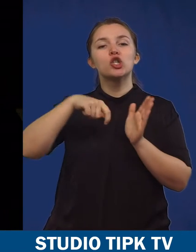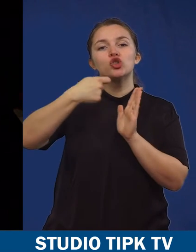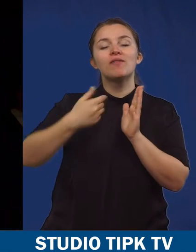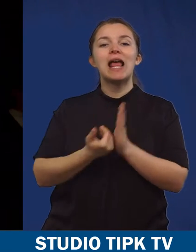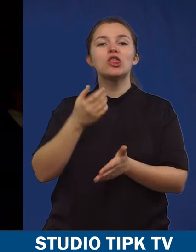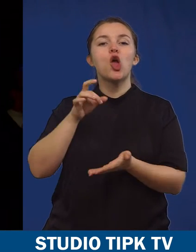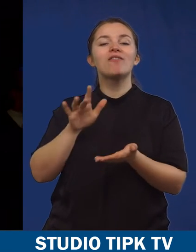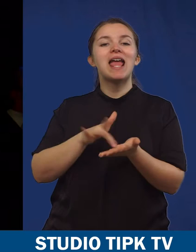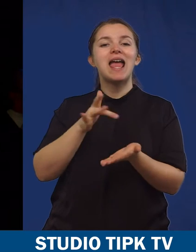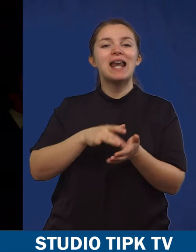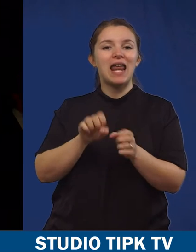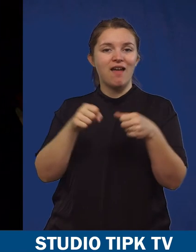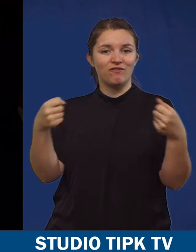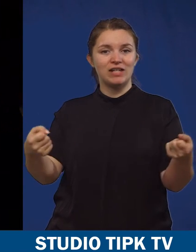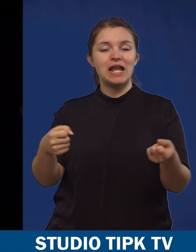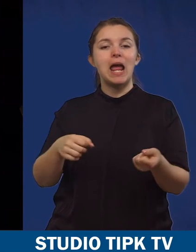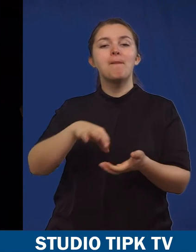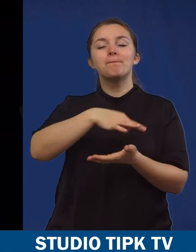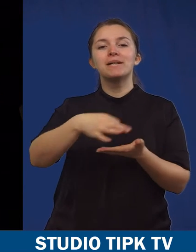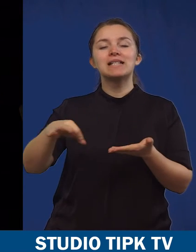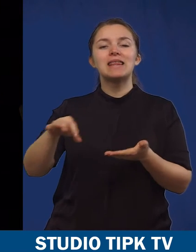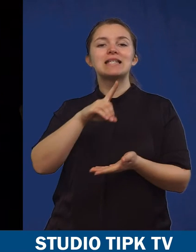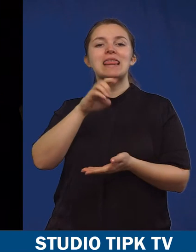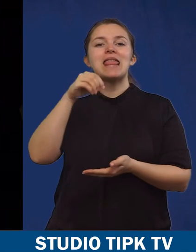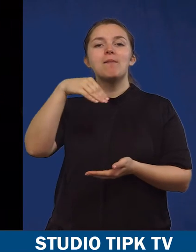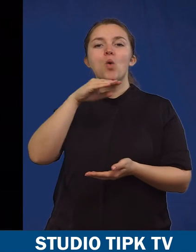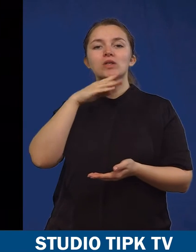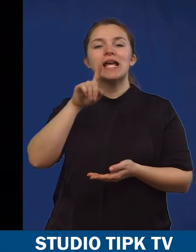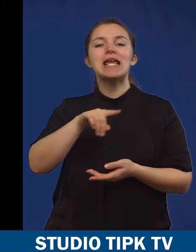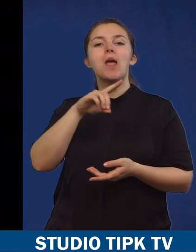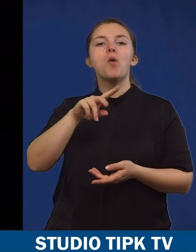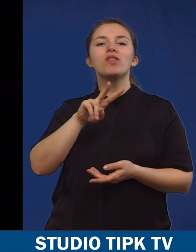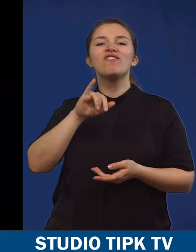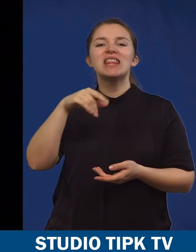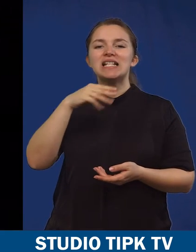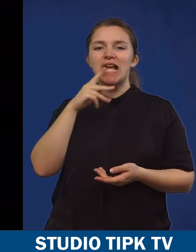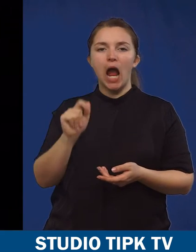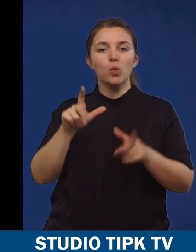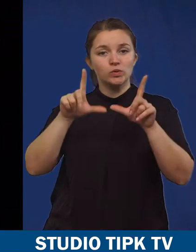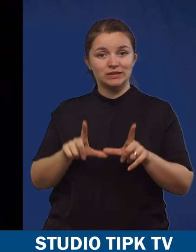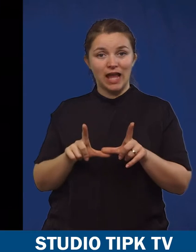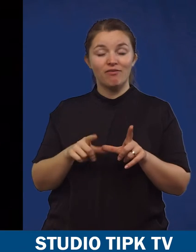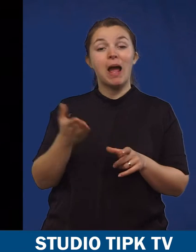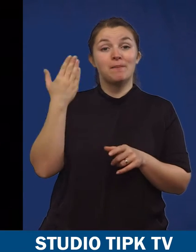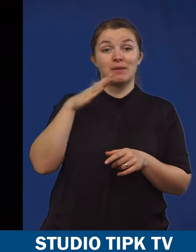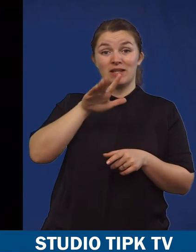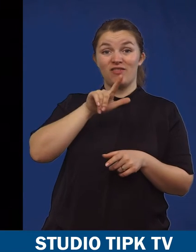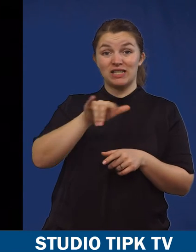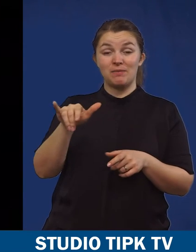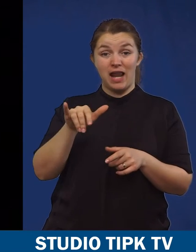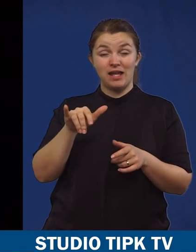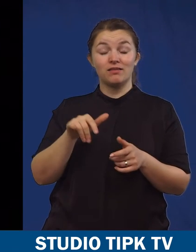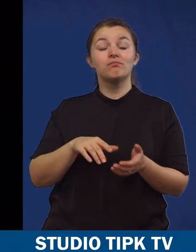revije, pisateljske, Demosove in Podvinske ustave, je pred 25. leti